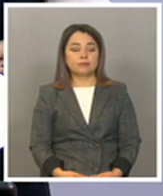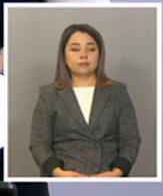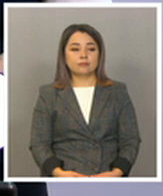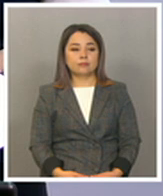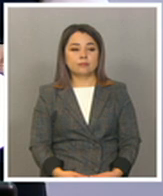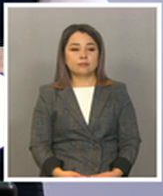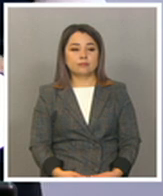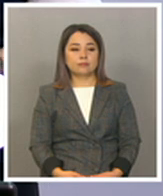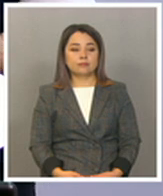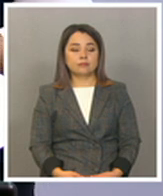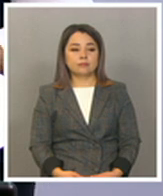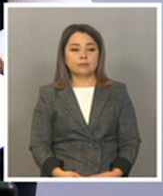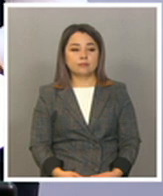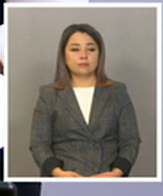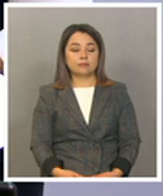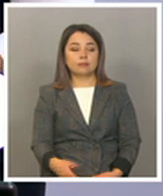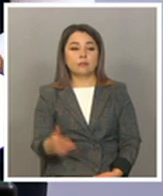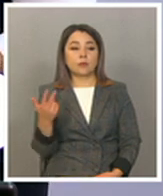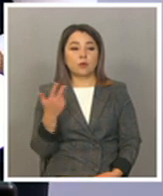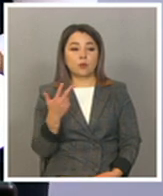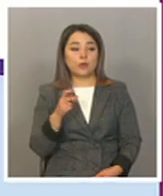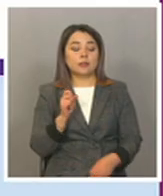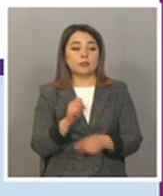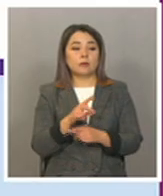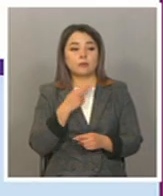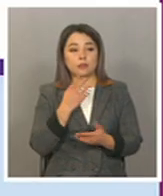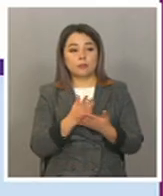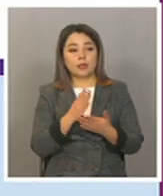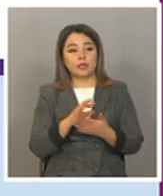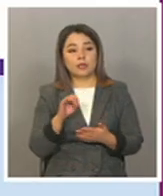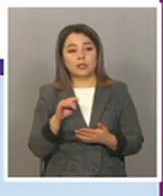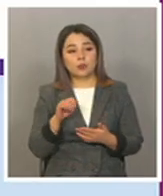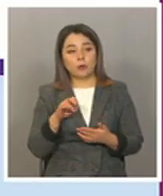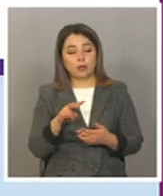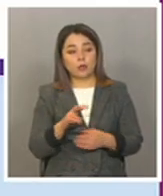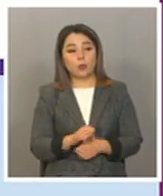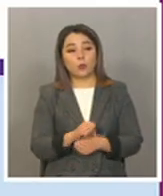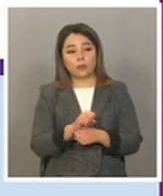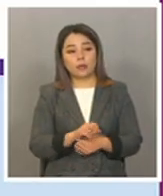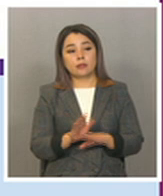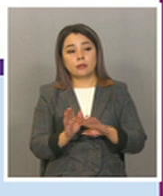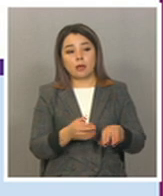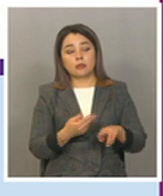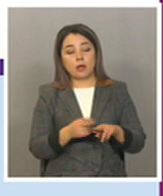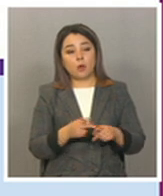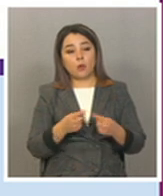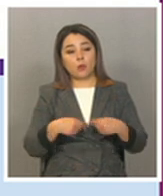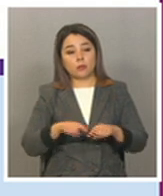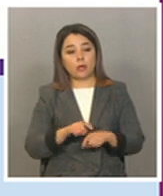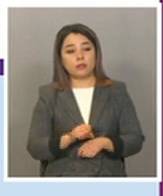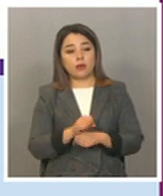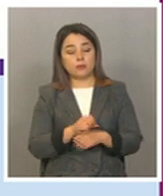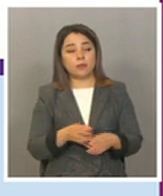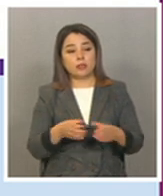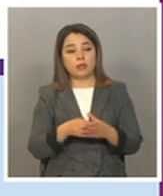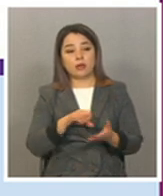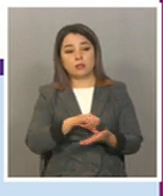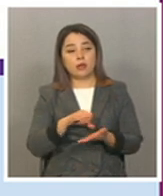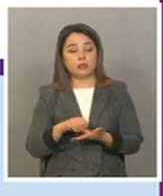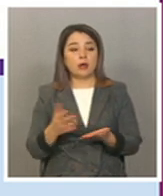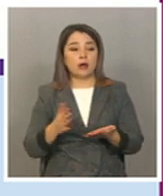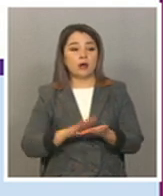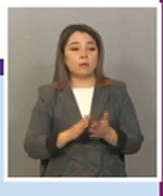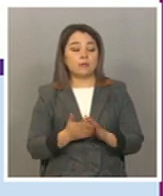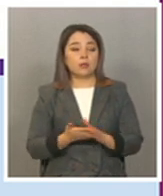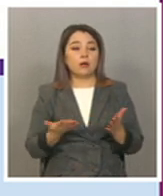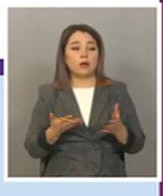Ал енді оқушылар, үшінші тапсырмамызға келейік. Ихитуандар көтерілісінен кейін отаршыл державалар қандай шешім